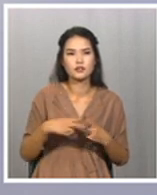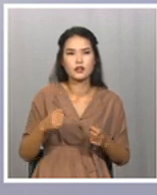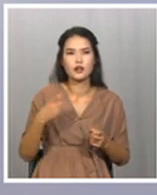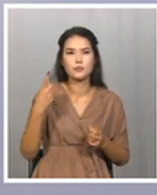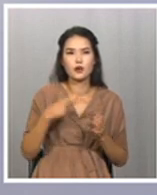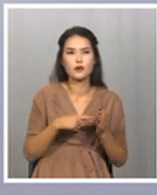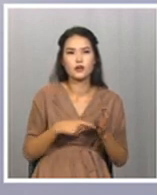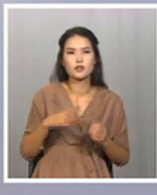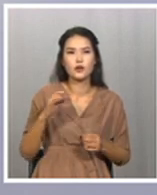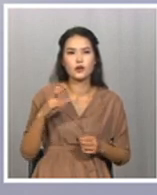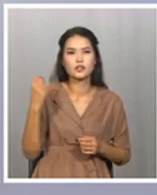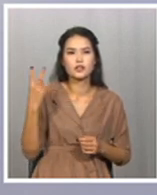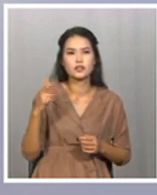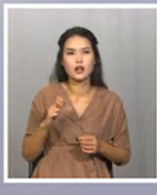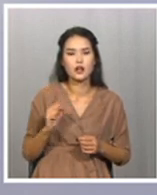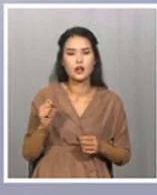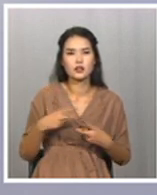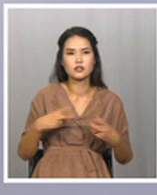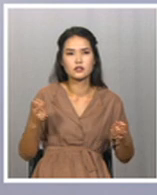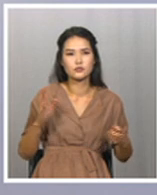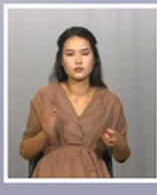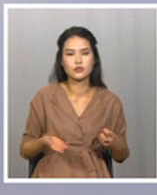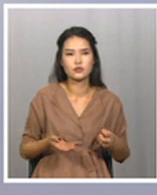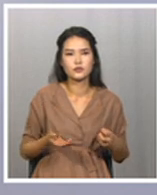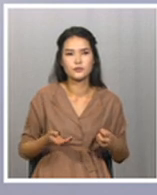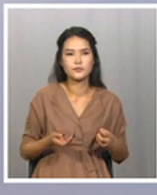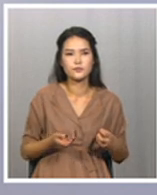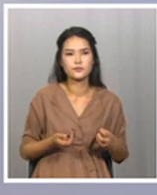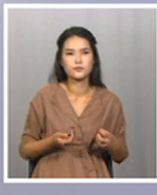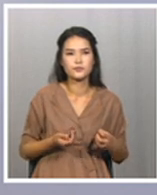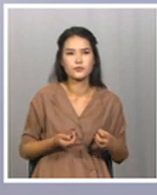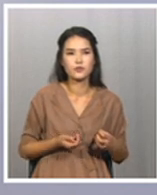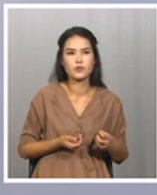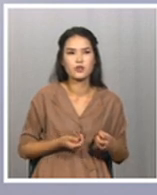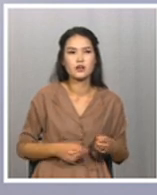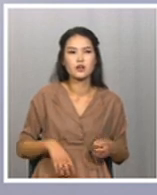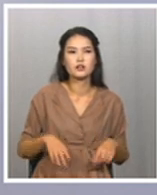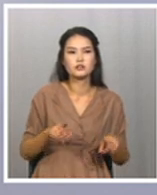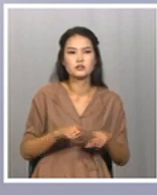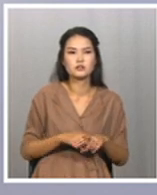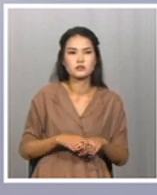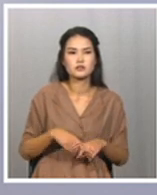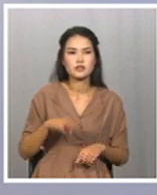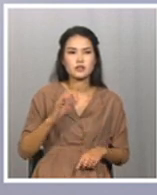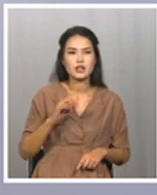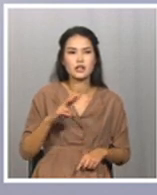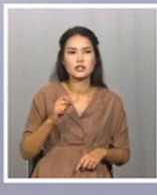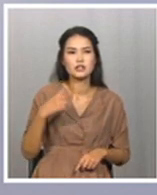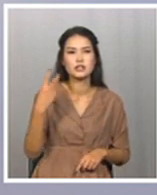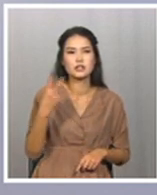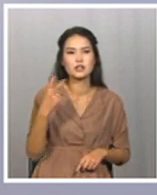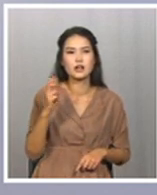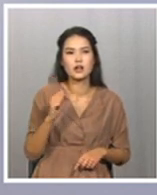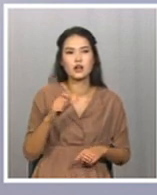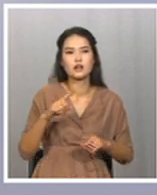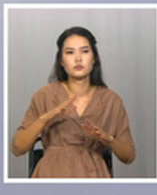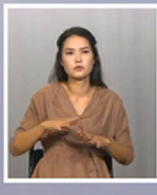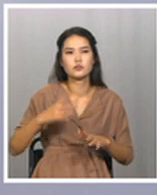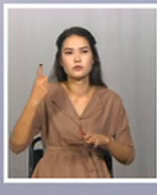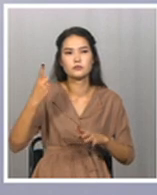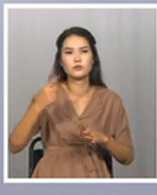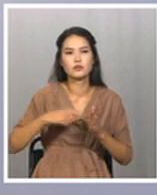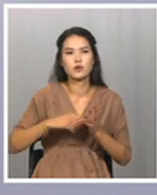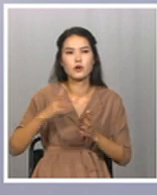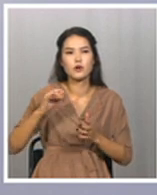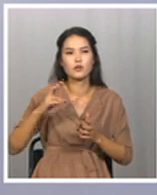бөлінген косинус квадрат альфаға тең. Олай болса, тангенс квадрат альфаның өзі 1 бөлінген косинус квадрат